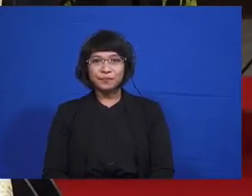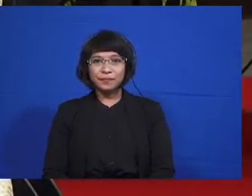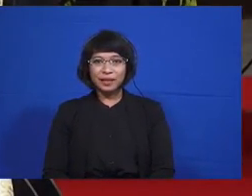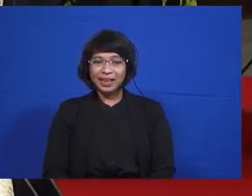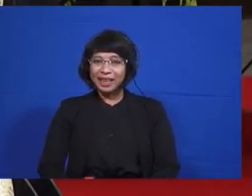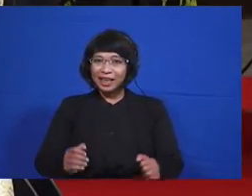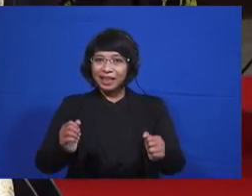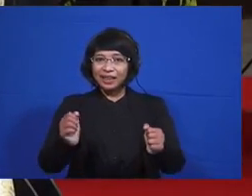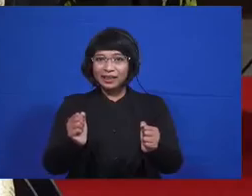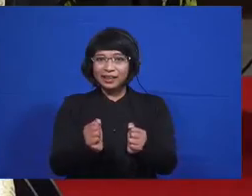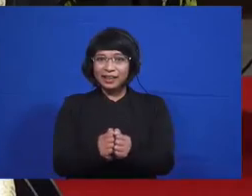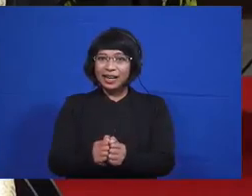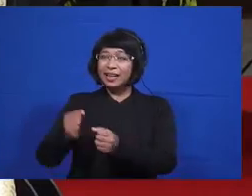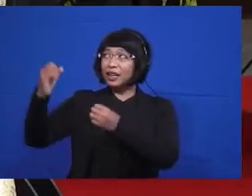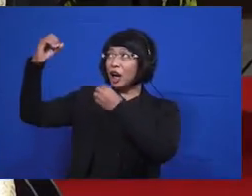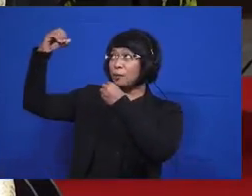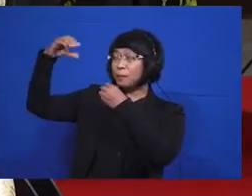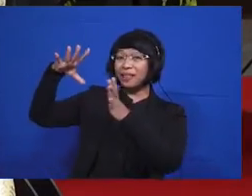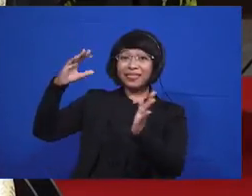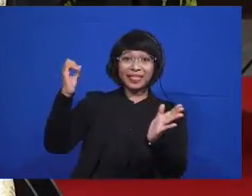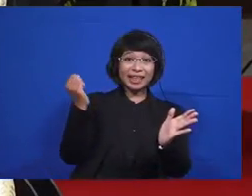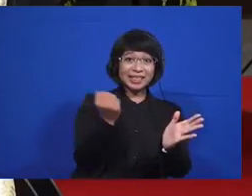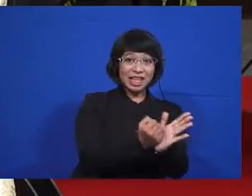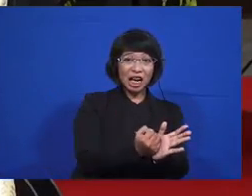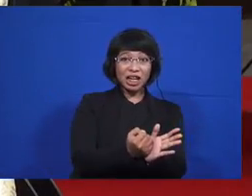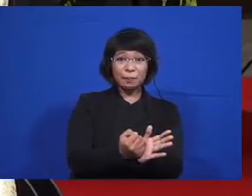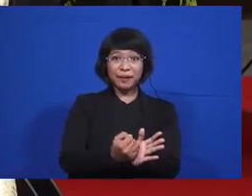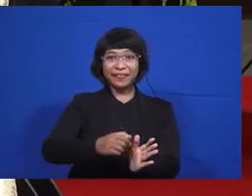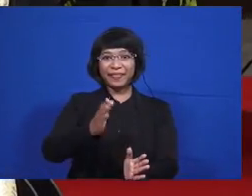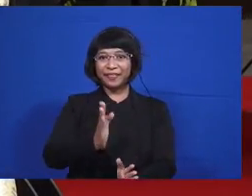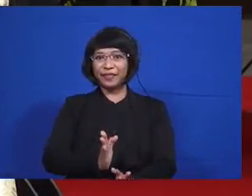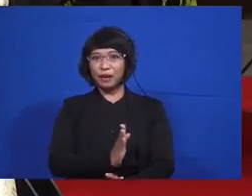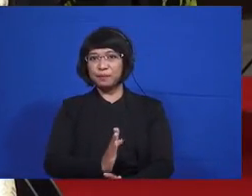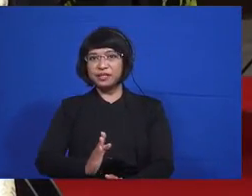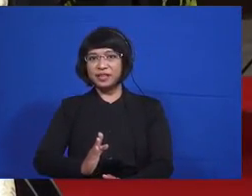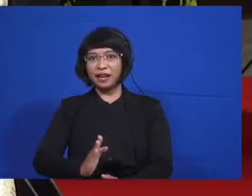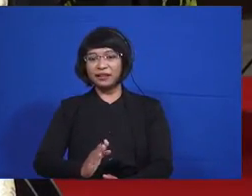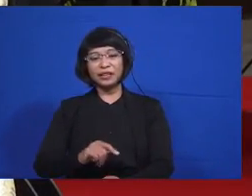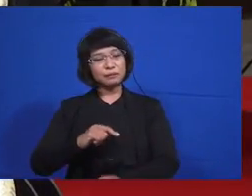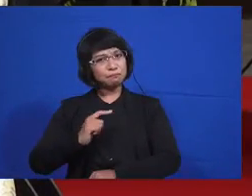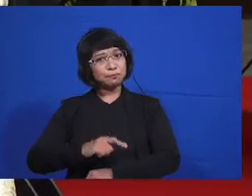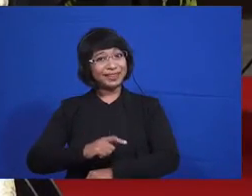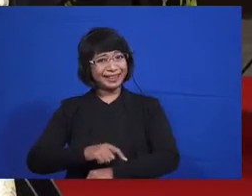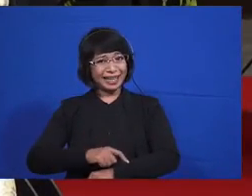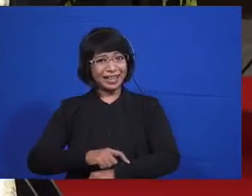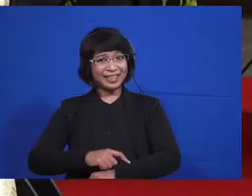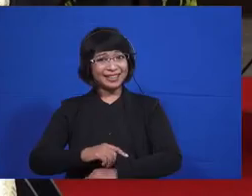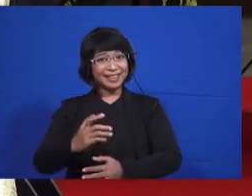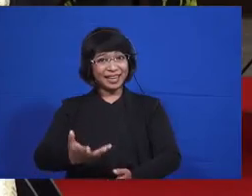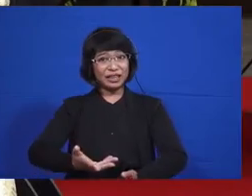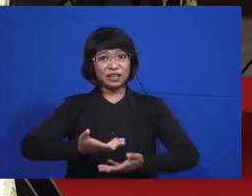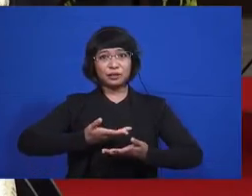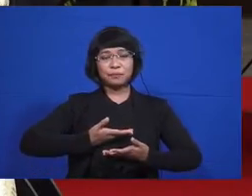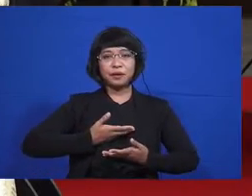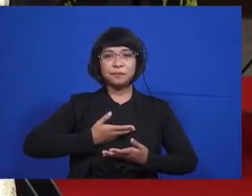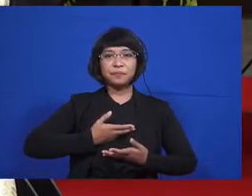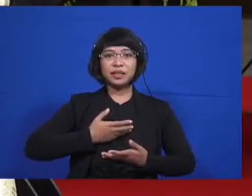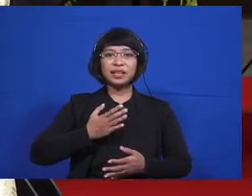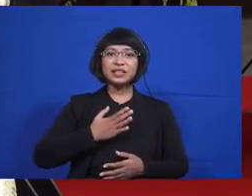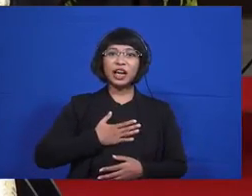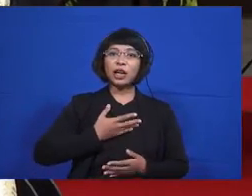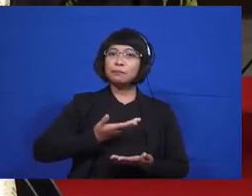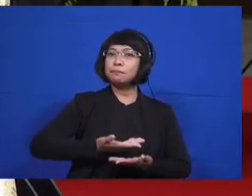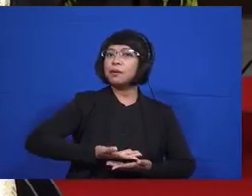dengan rahmat habisan yang akan saya sebentar lagi akan saya terima, tentu saja di sini saya menyerahkan hidup saya